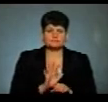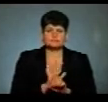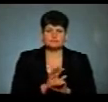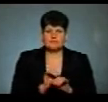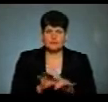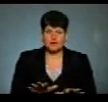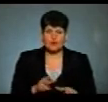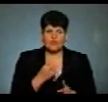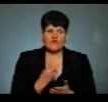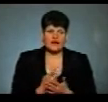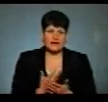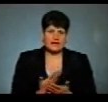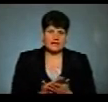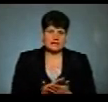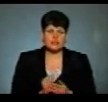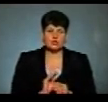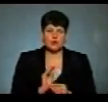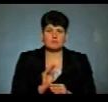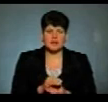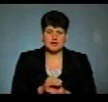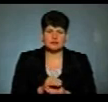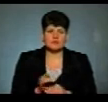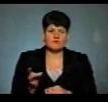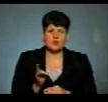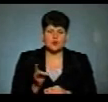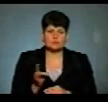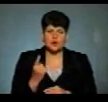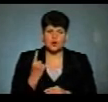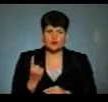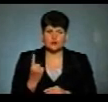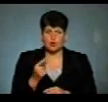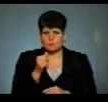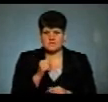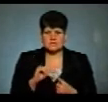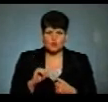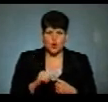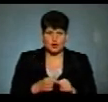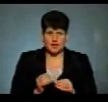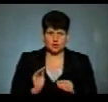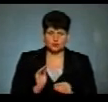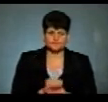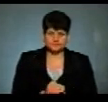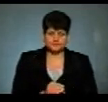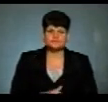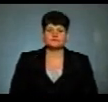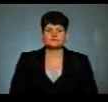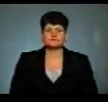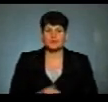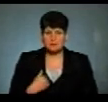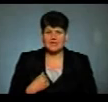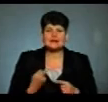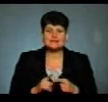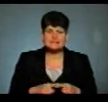у вигляді доплати в розмірі одного місячного окладу посадового. Ми це